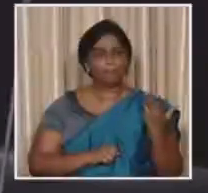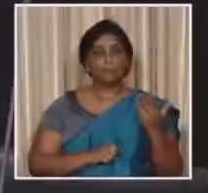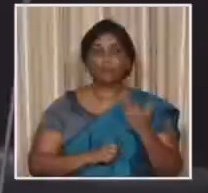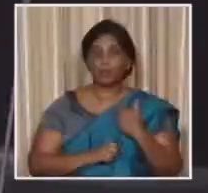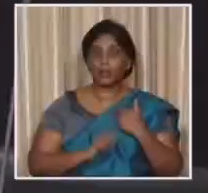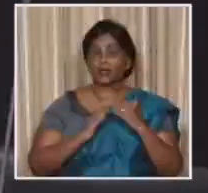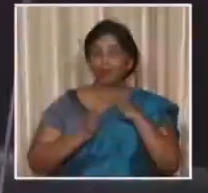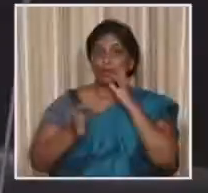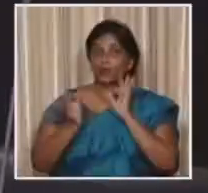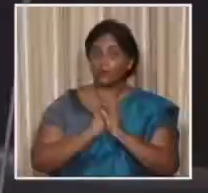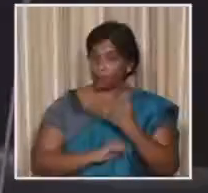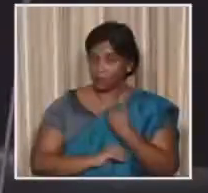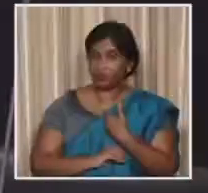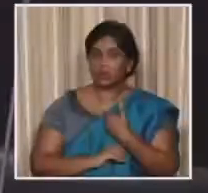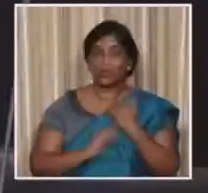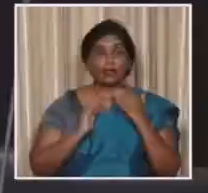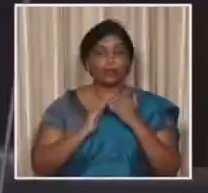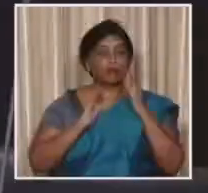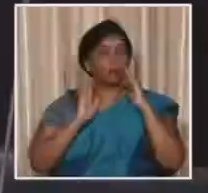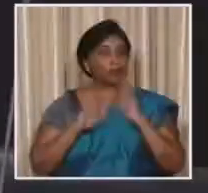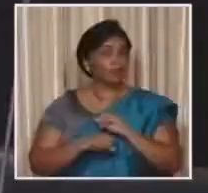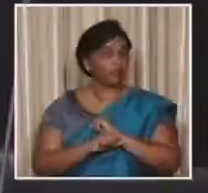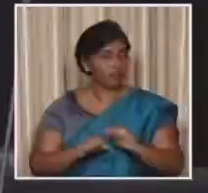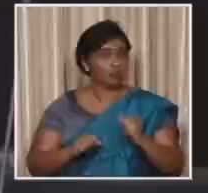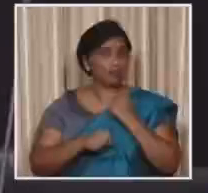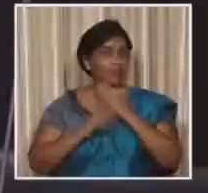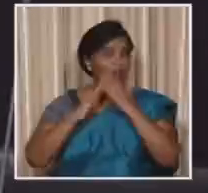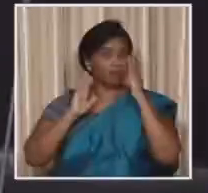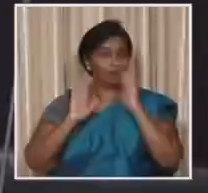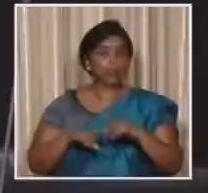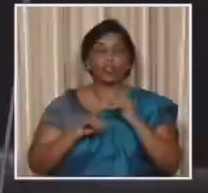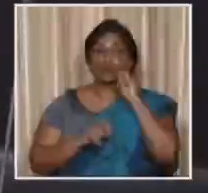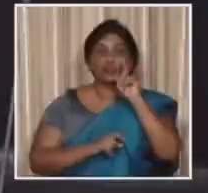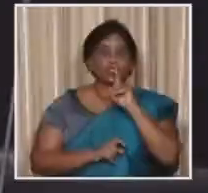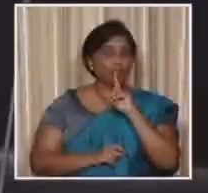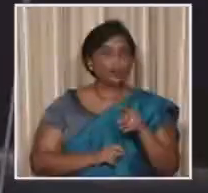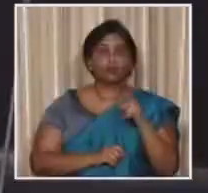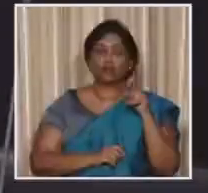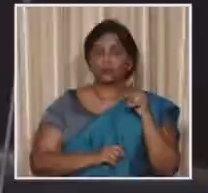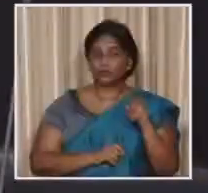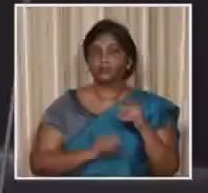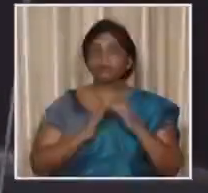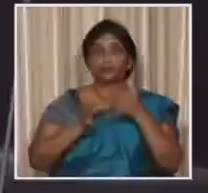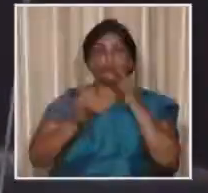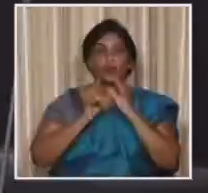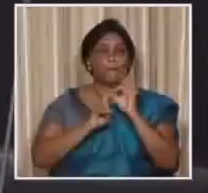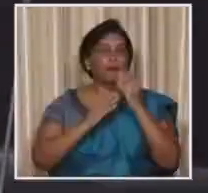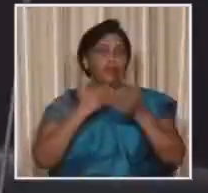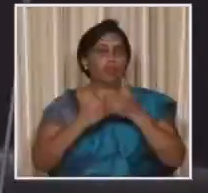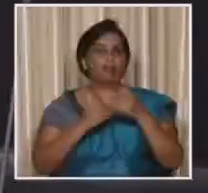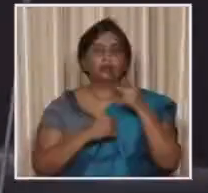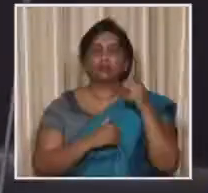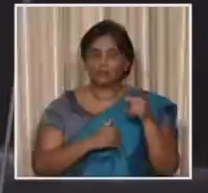අපේ ගෙවල් පුච්චනකොට නිල නිවාසවල ඉන්නේ නැතුව මිනිස්සු ඇවිල්ලා කිව්වේ නැහැ ඔය මේ ගෙවල් පුද්ගලිකව හදාගත්ත